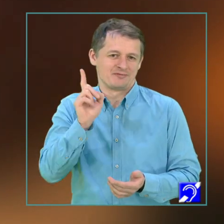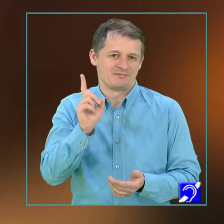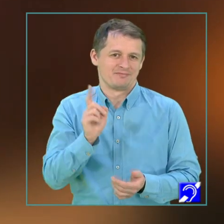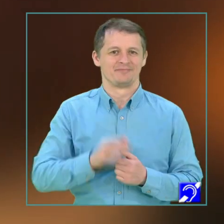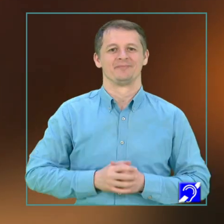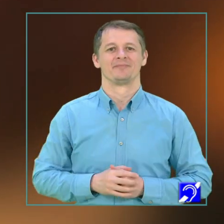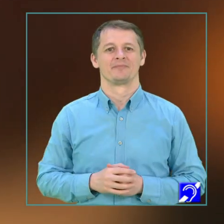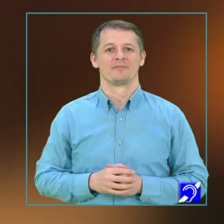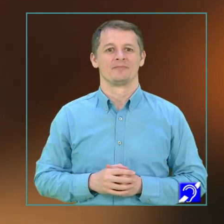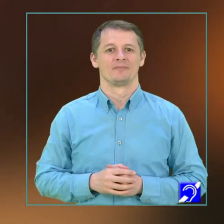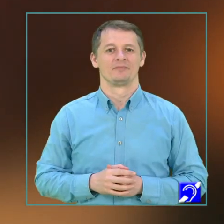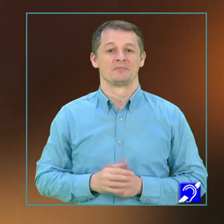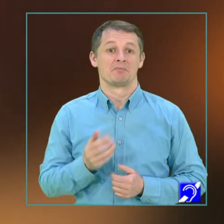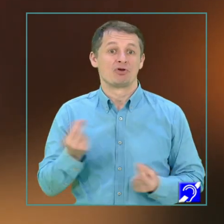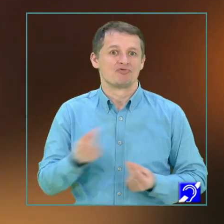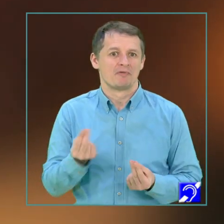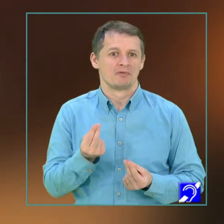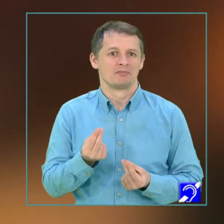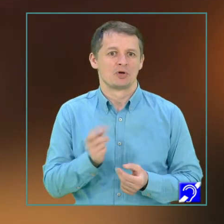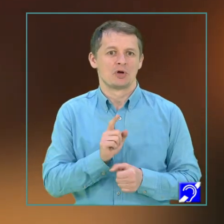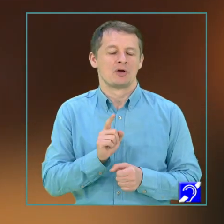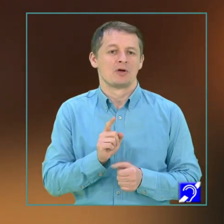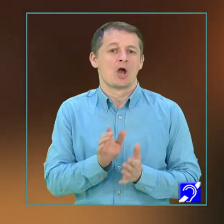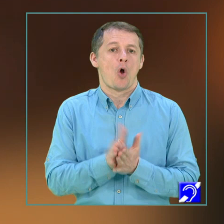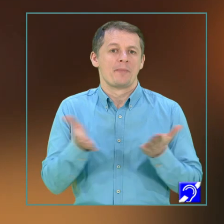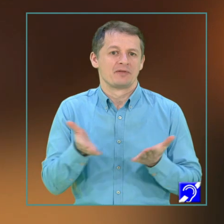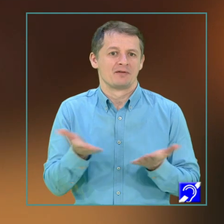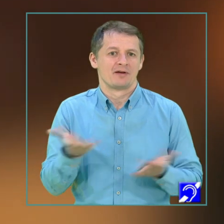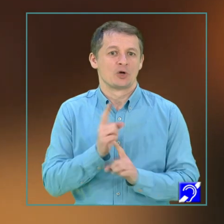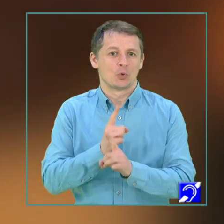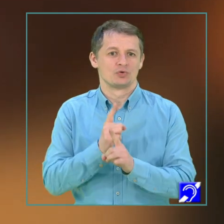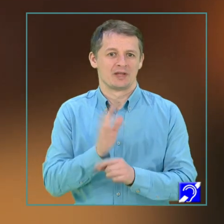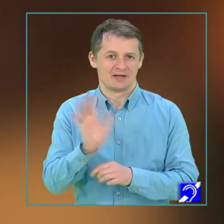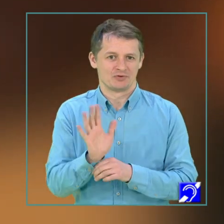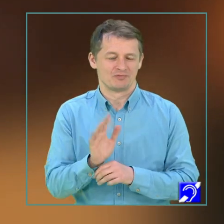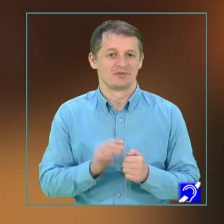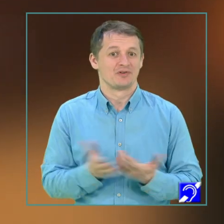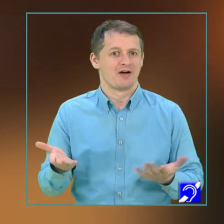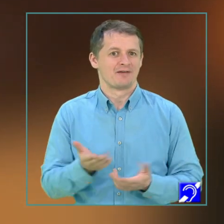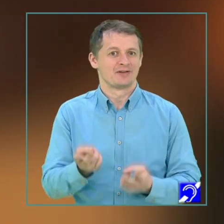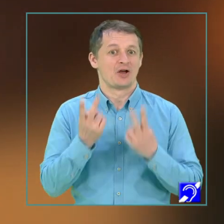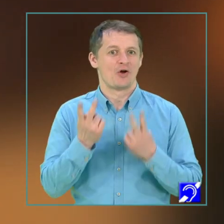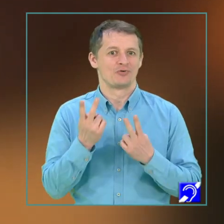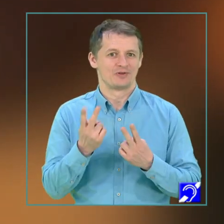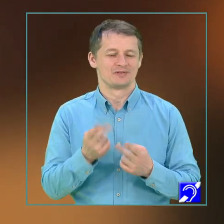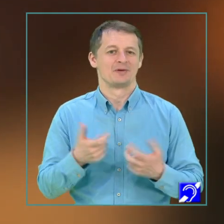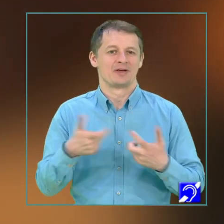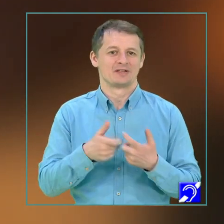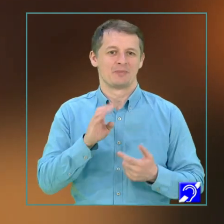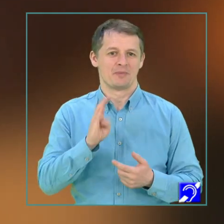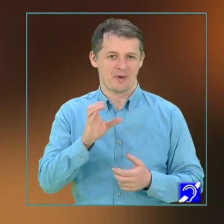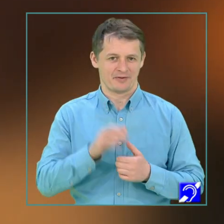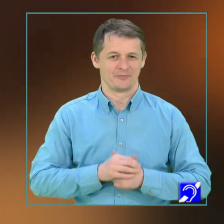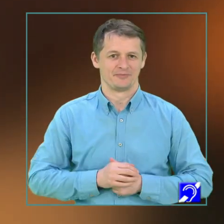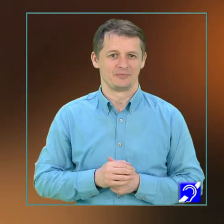vacanță. Mai e ceva, obiectele la care sunt lecțiile de la televizor sunt cele care vor conta pentru bacalaureat și pentru